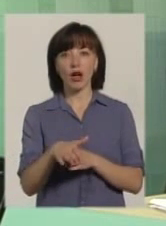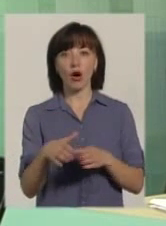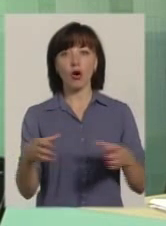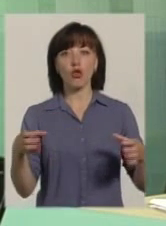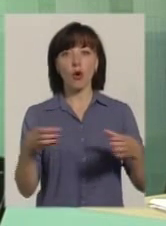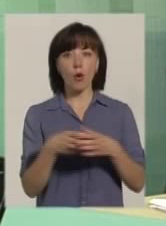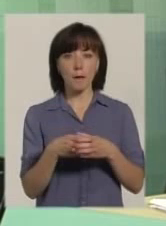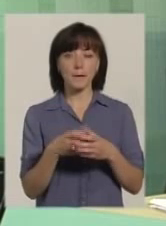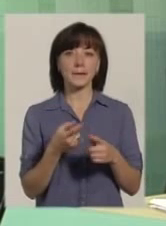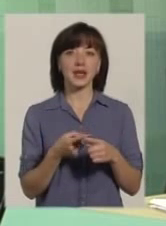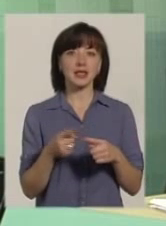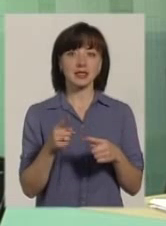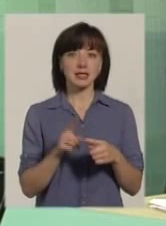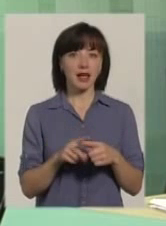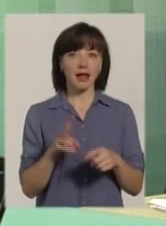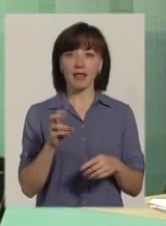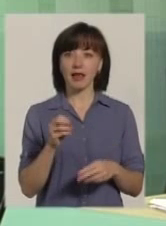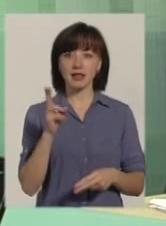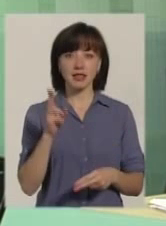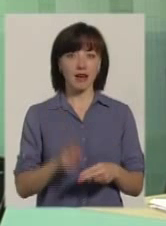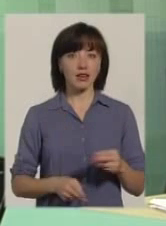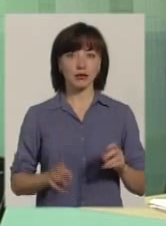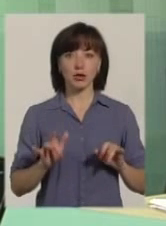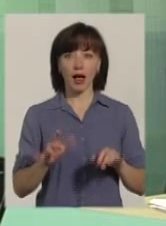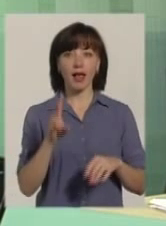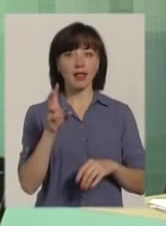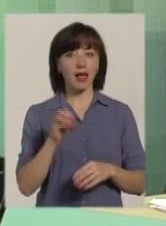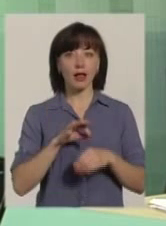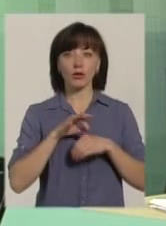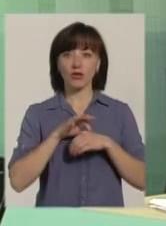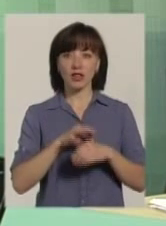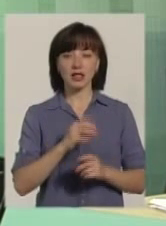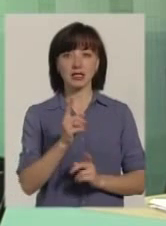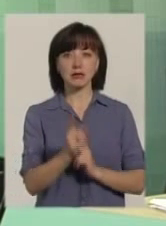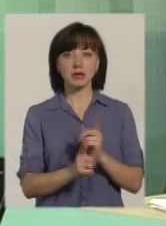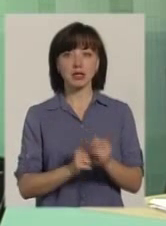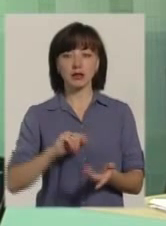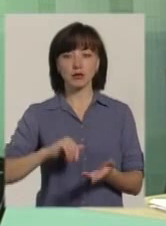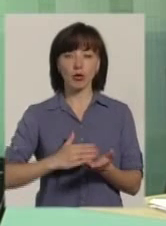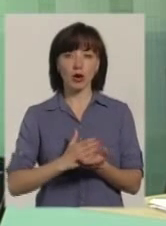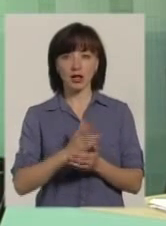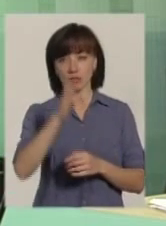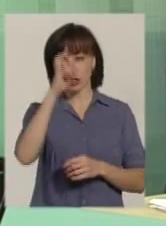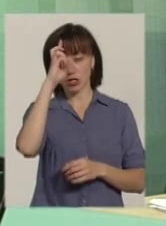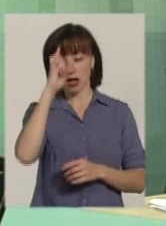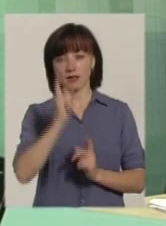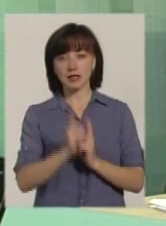це незавершений був процес, не довели, змінилась політика трошки в державі,